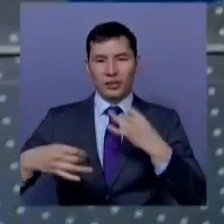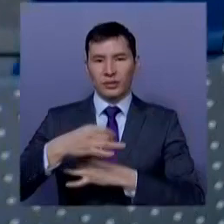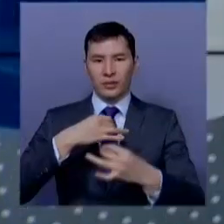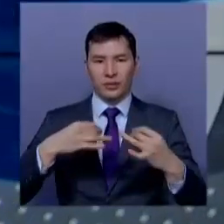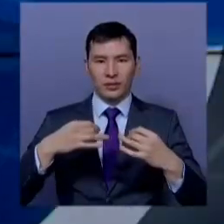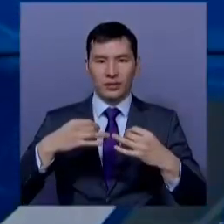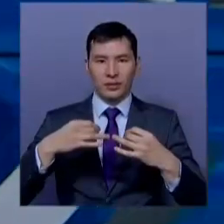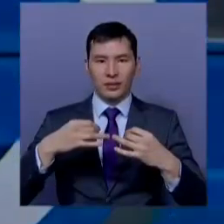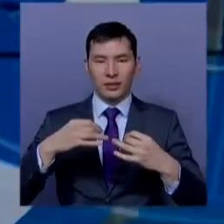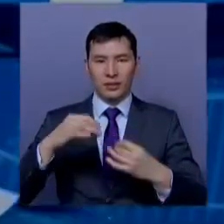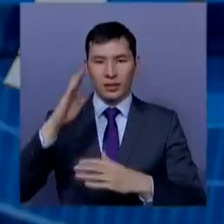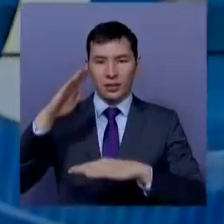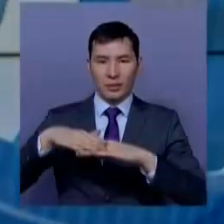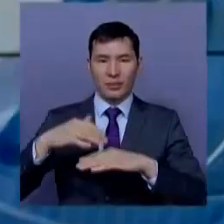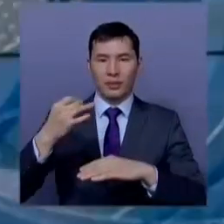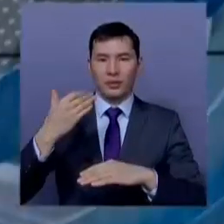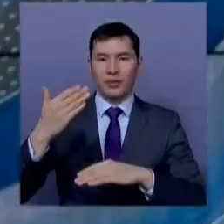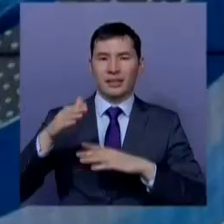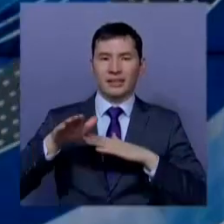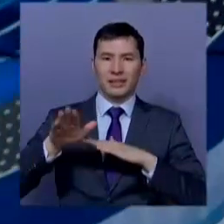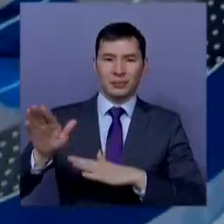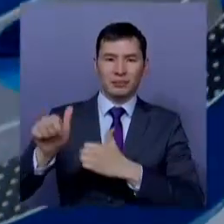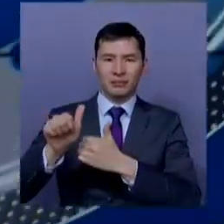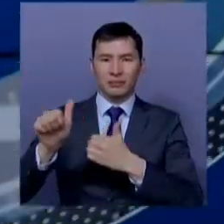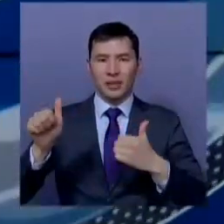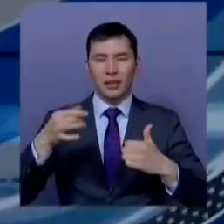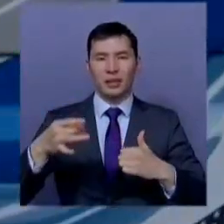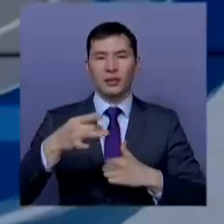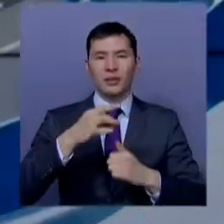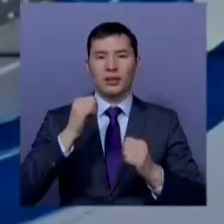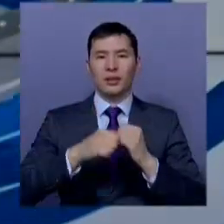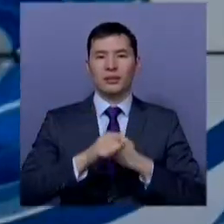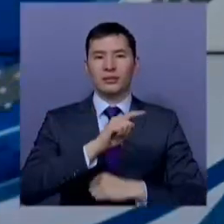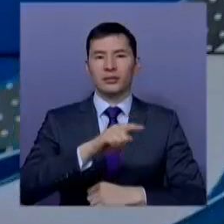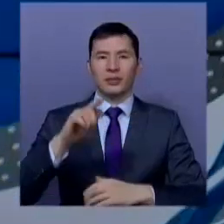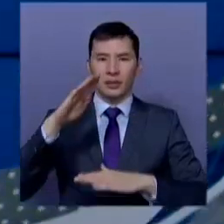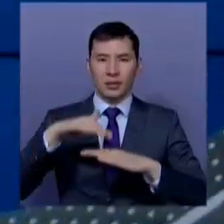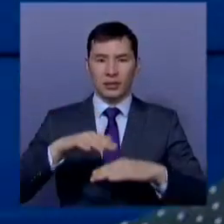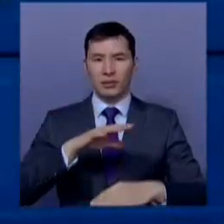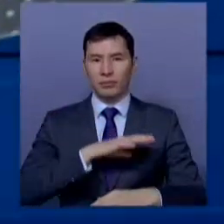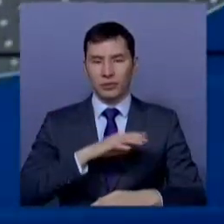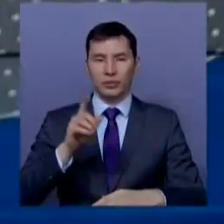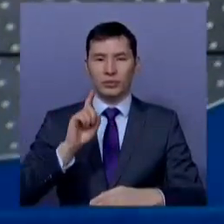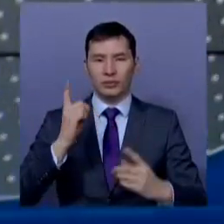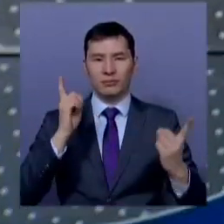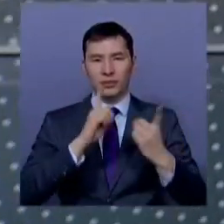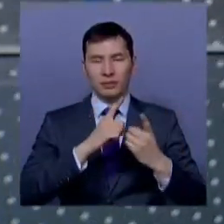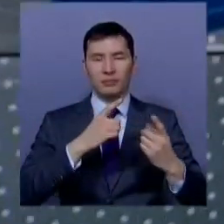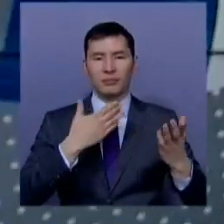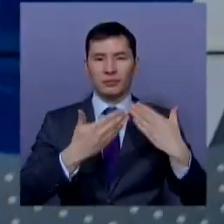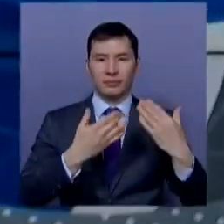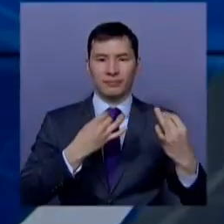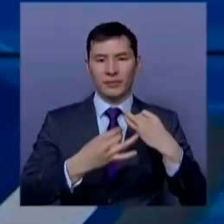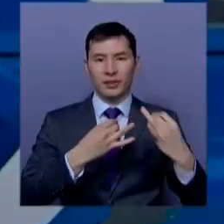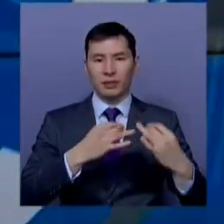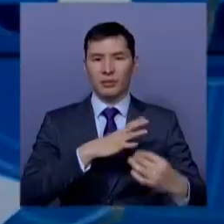Бақытжан Сағынтаевтан бөлек әкім орынбасарлары мен аудан әкімдері де тұрғындармен белсенді түрде қоғамдық қабылдау жүргізді. Келіп